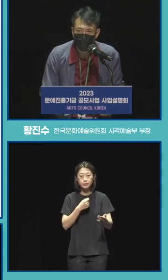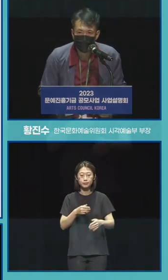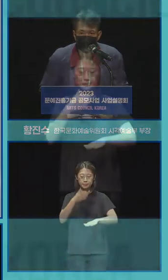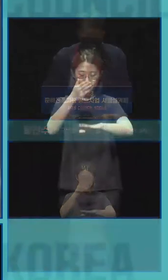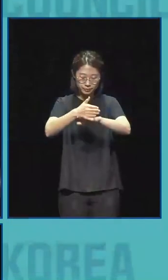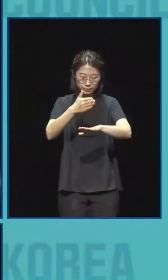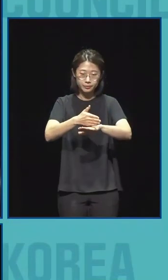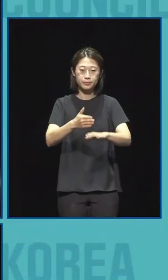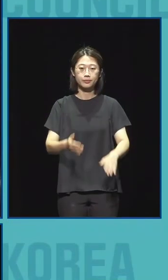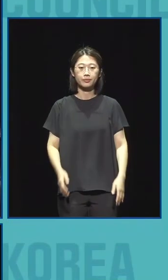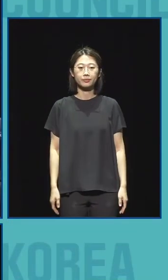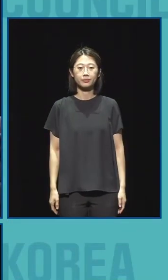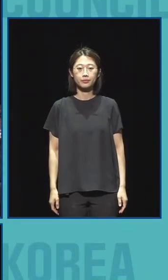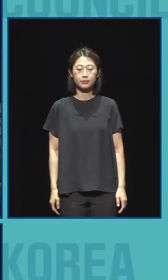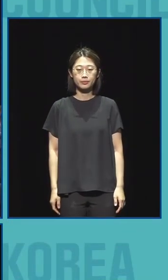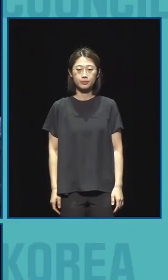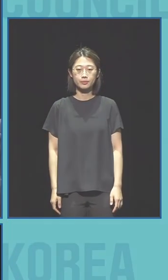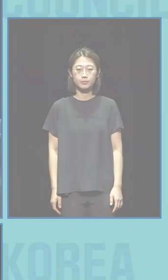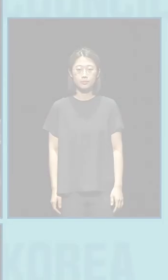감사합니다